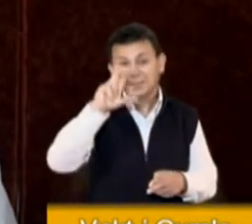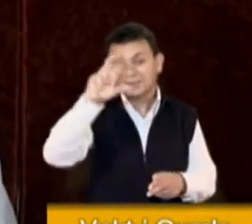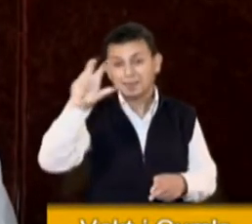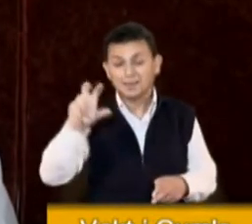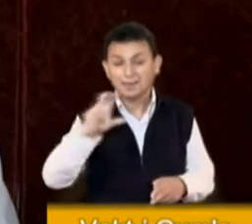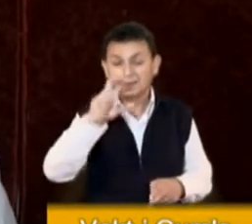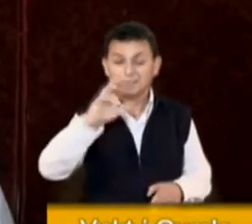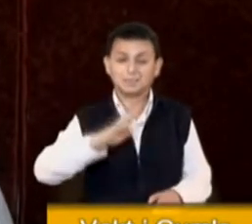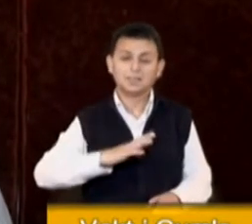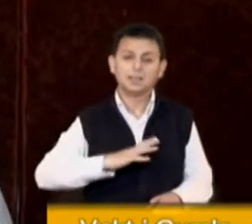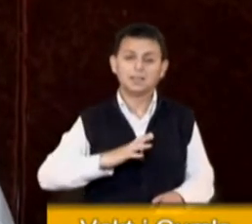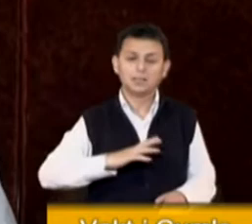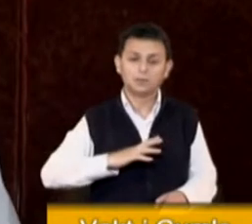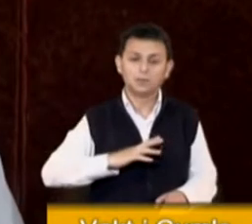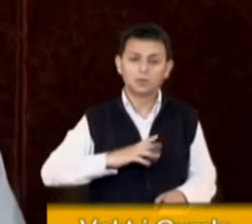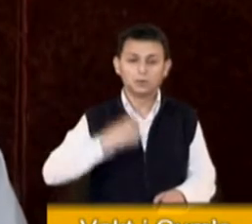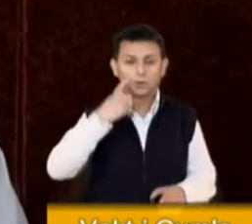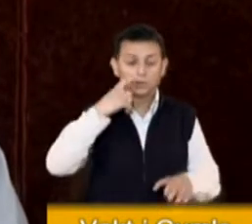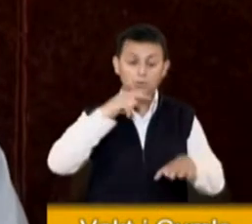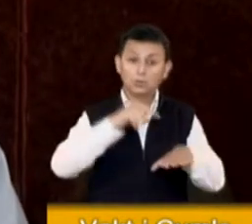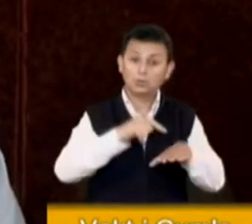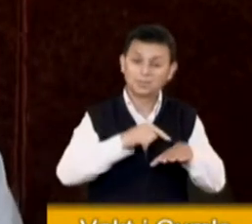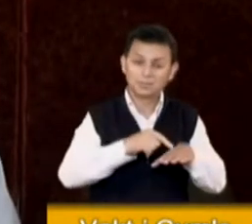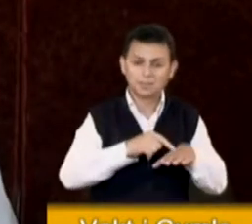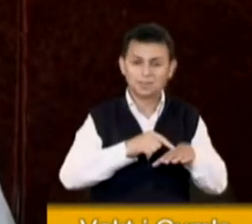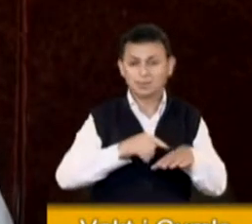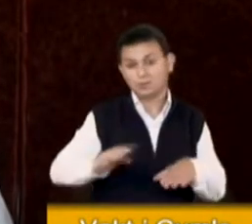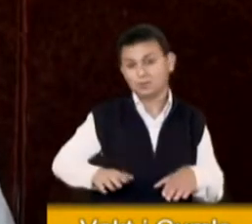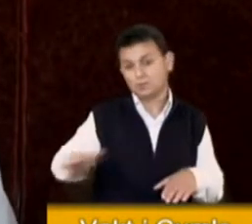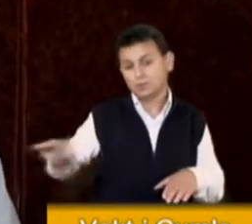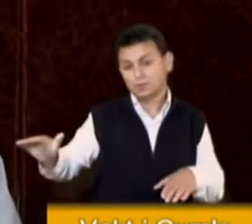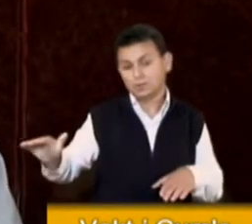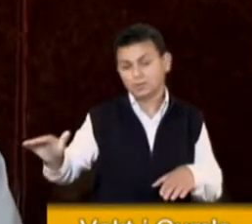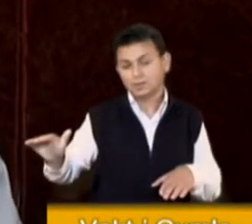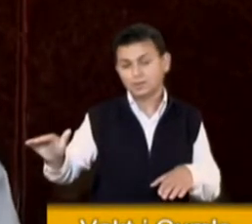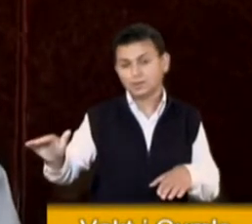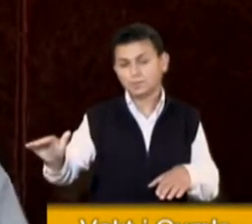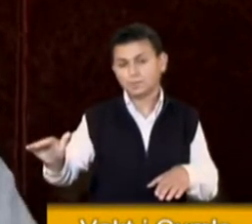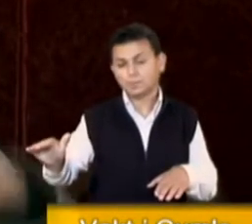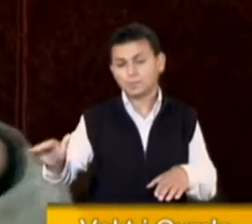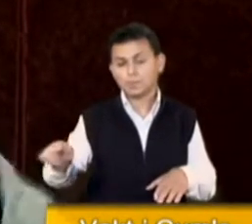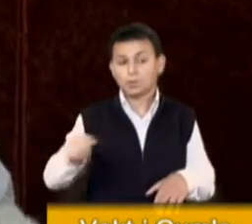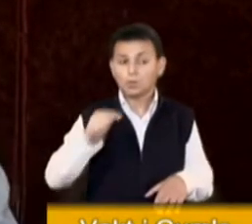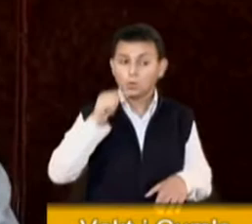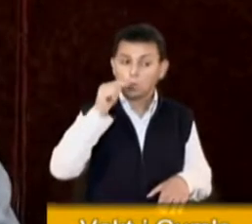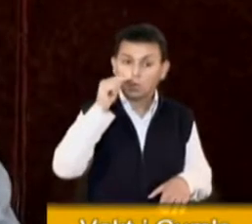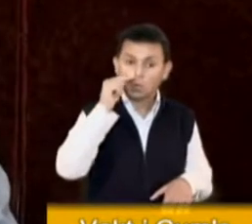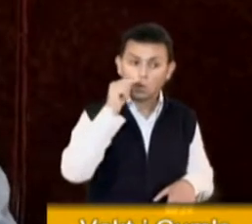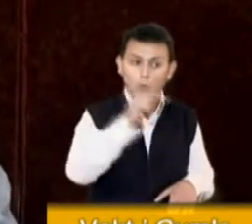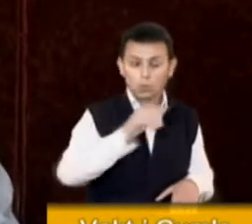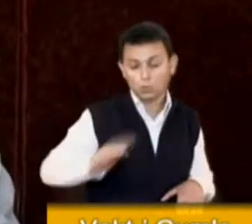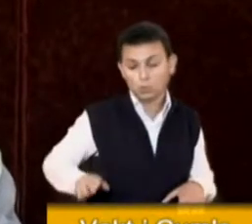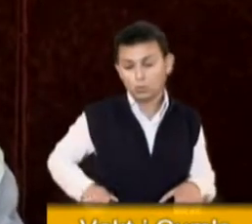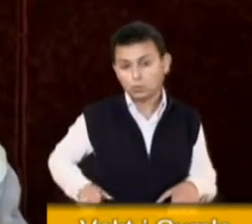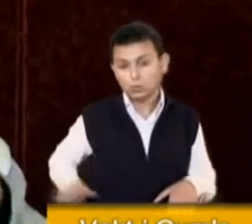ayından dolayı rahatsızlık meydana geliyor deyince Efendimiz Aleyhisselatü Vesselam, irgihim, onları oku